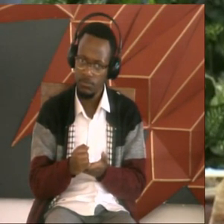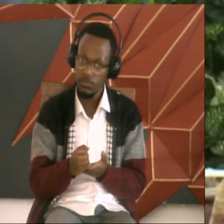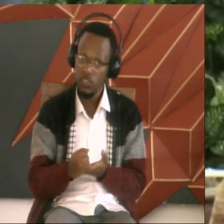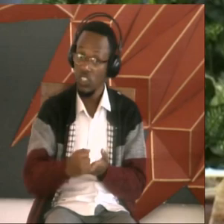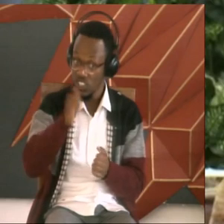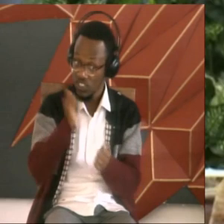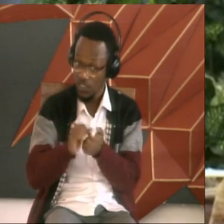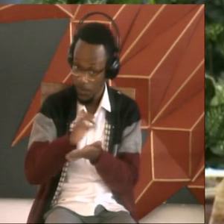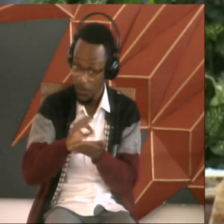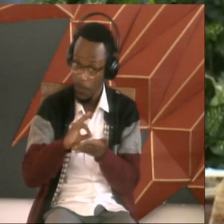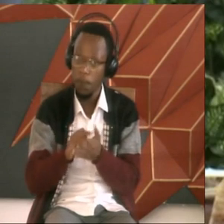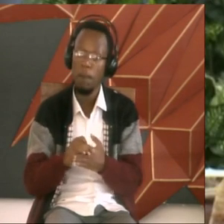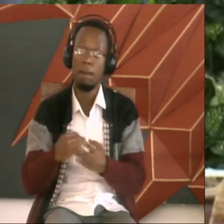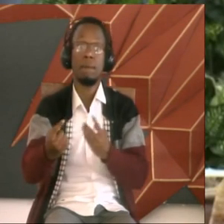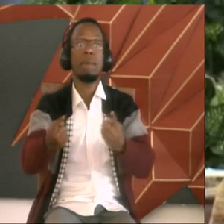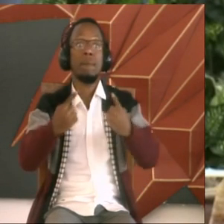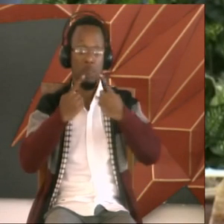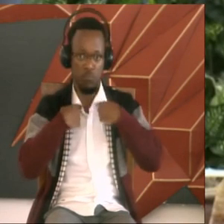buri murongo